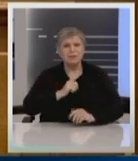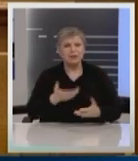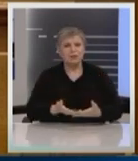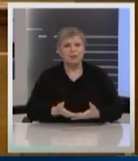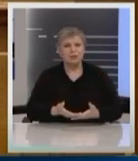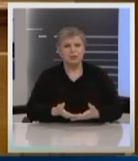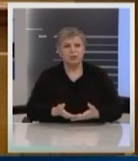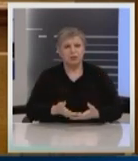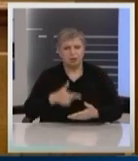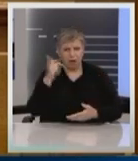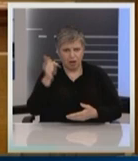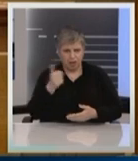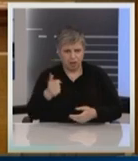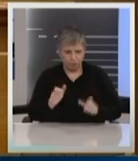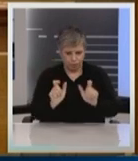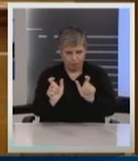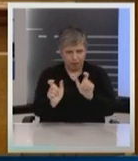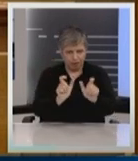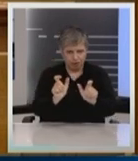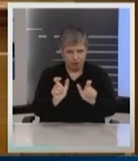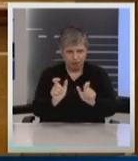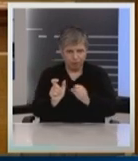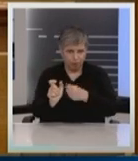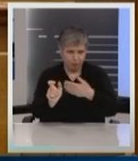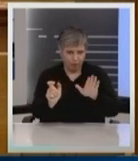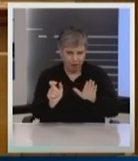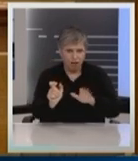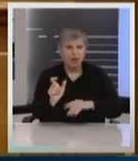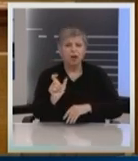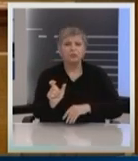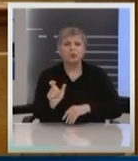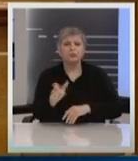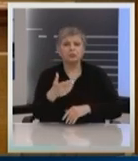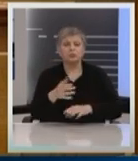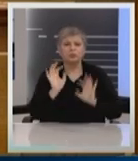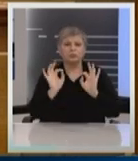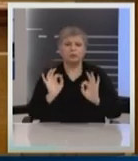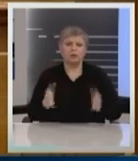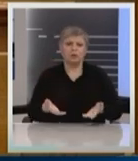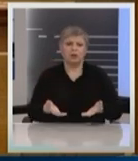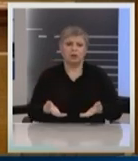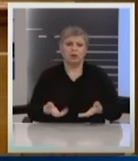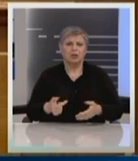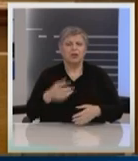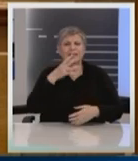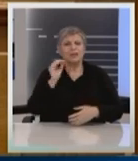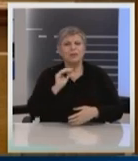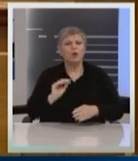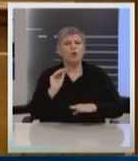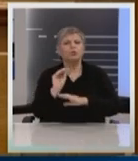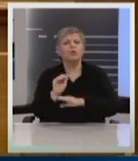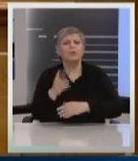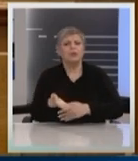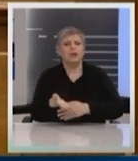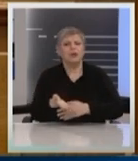Μακεδόνια θα εισπράξεις. Έτσι αισθάνομαι. Δηλαδή δεν καταλαβαίνω γιατί δεν το κατεβάζουμε αυτό. Υπάρχει ένα πείσμα